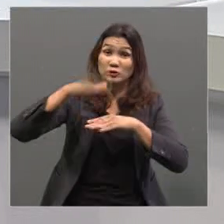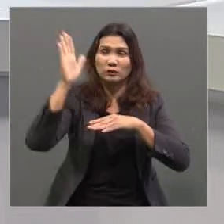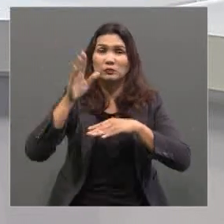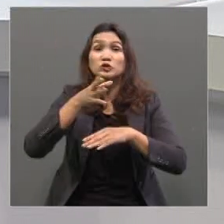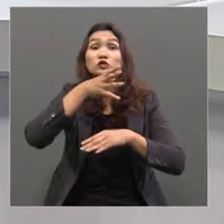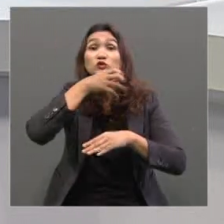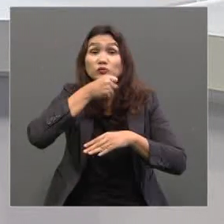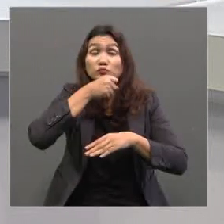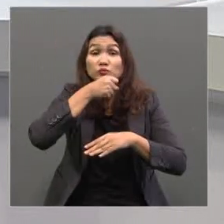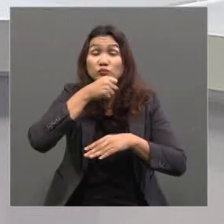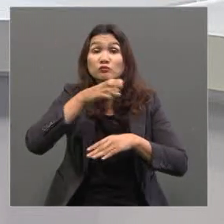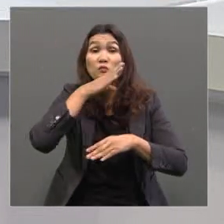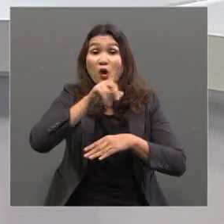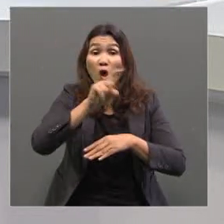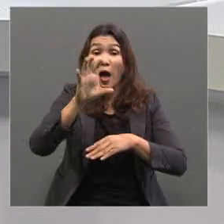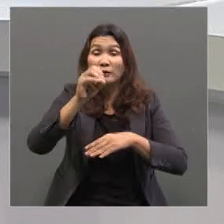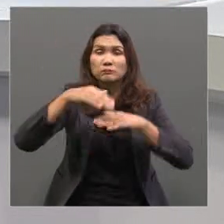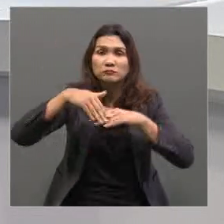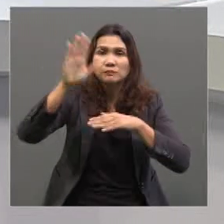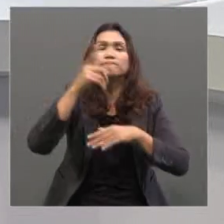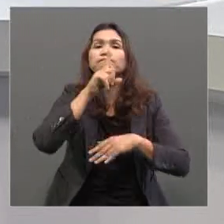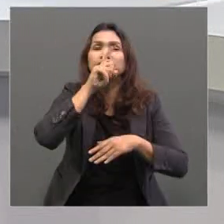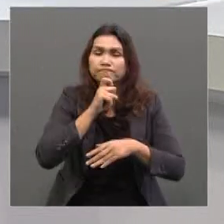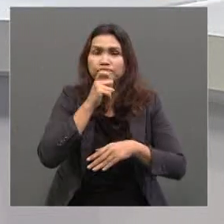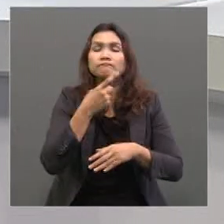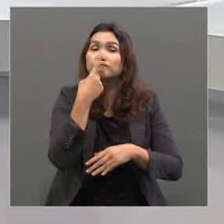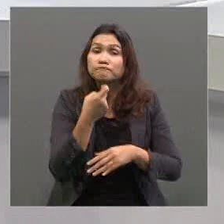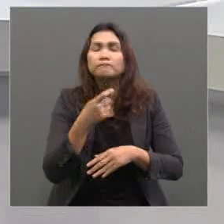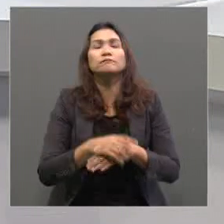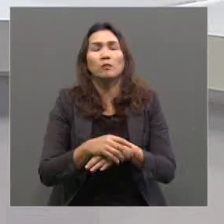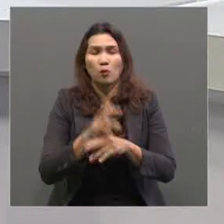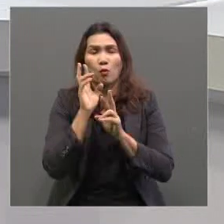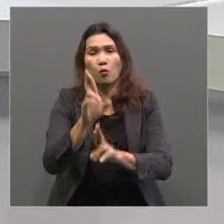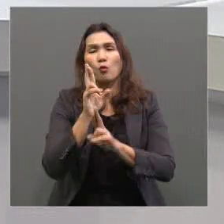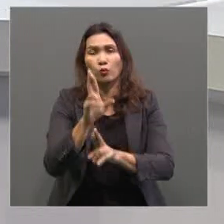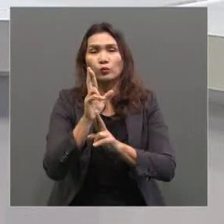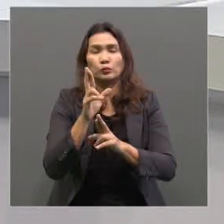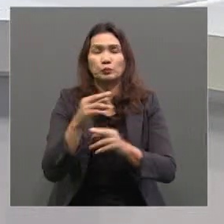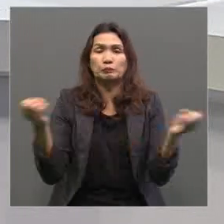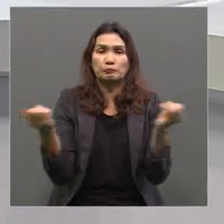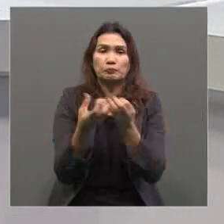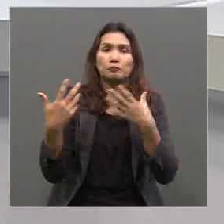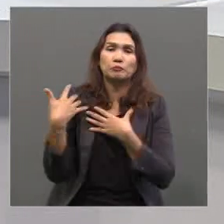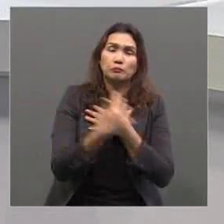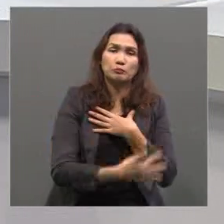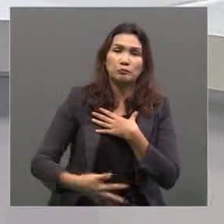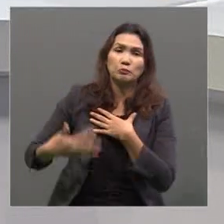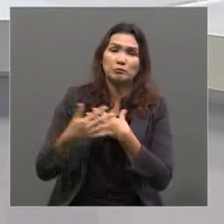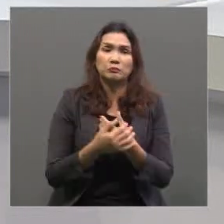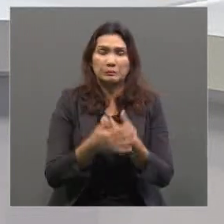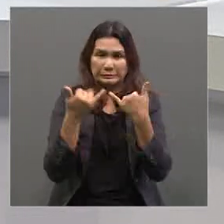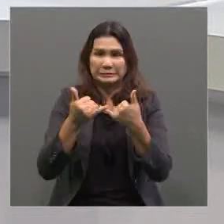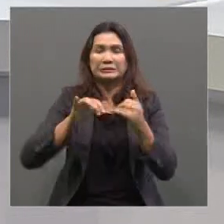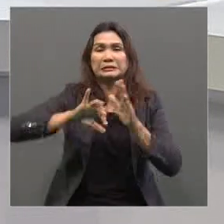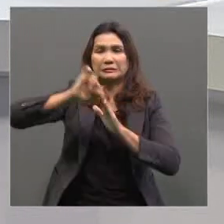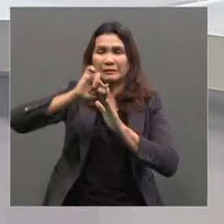เริ่มเป็นสีส้มแล้วเกิน150ขึ้นมาเป็นสีแดงที่ต้องเฝ้าระวังในผลกระทบต่อสุขภาพซึ่งเชียงใหม่เราอยู่ในเนี่ย